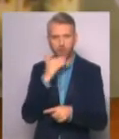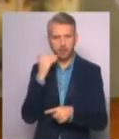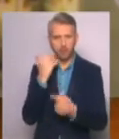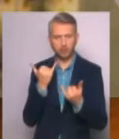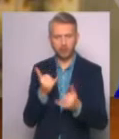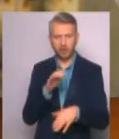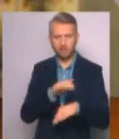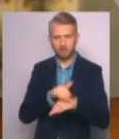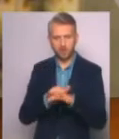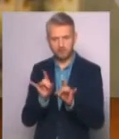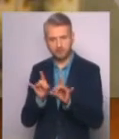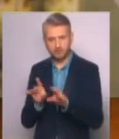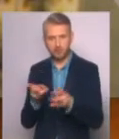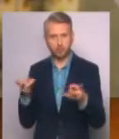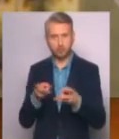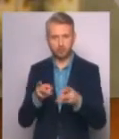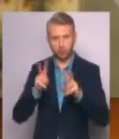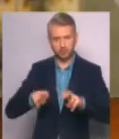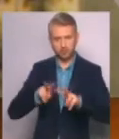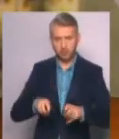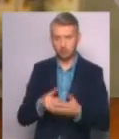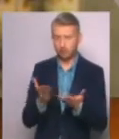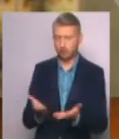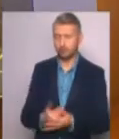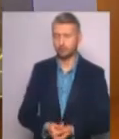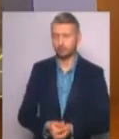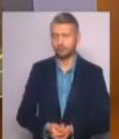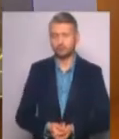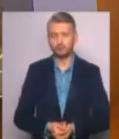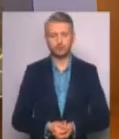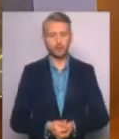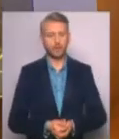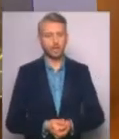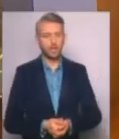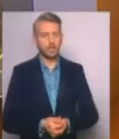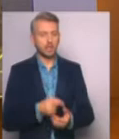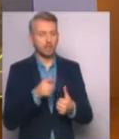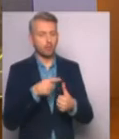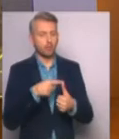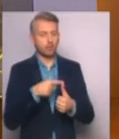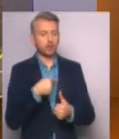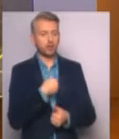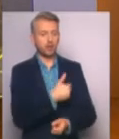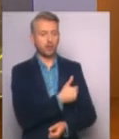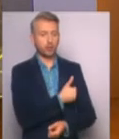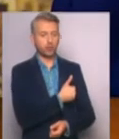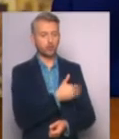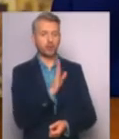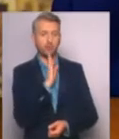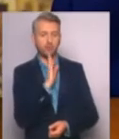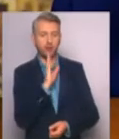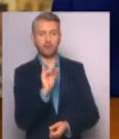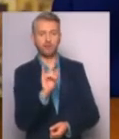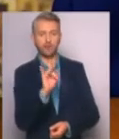ви фактів назвали, потрібно розібратися. Прошу, пане Вадиме. Ну, дивіться, по-перше, я хотів би пані Віру